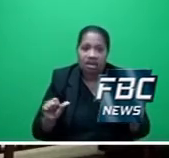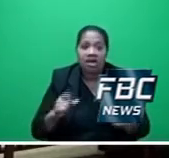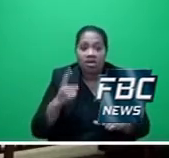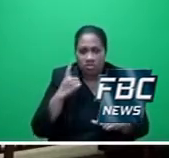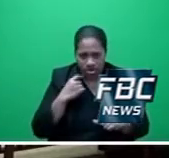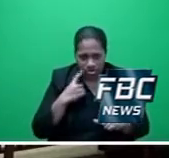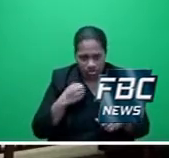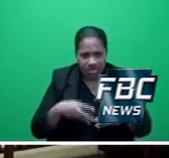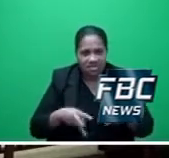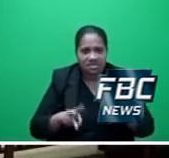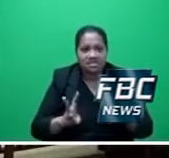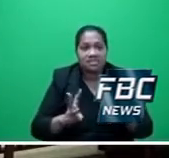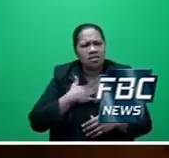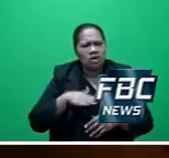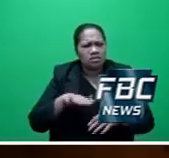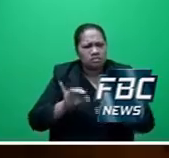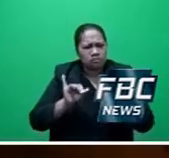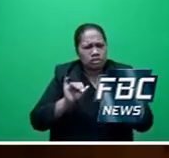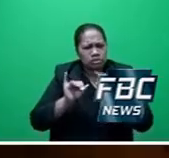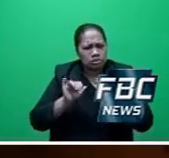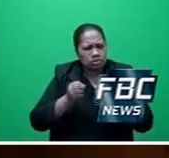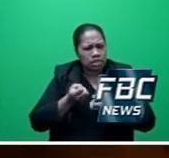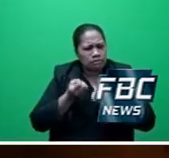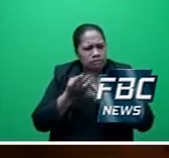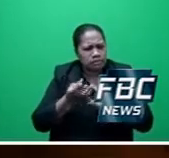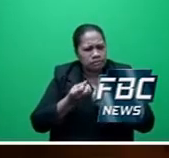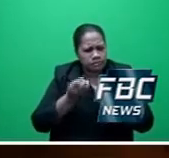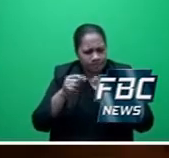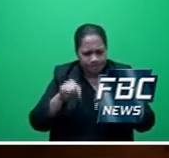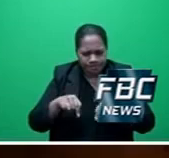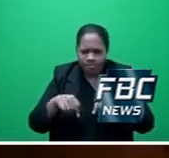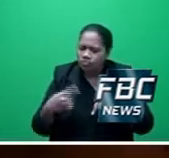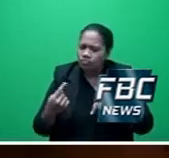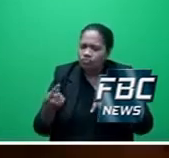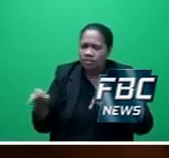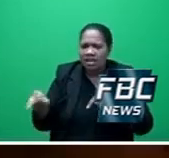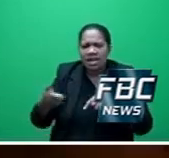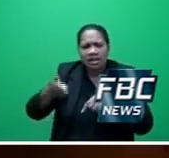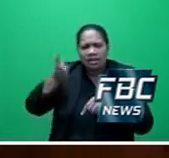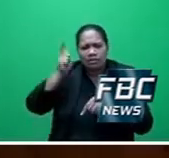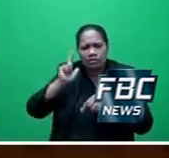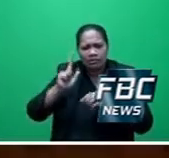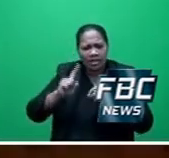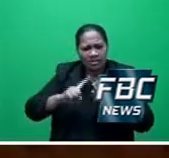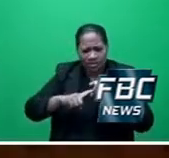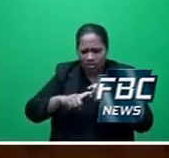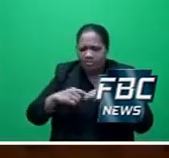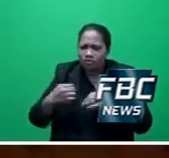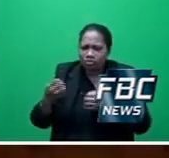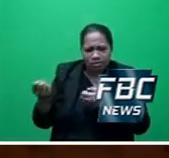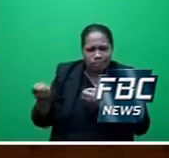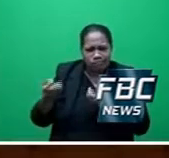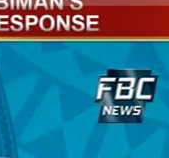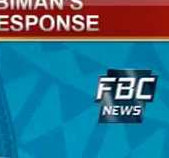nona bossa e na loma ni palimendi. E toko no opile na itubu ilabo ni ambaki bo ni matani